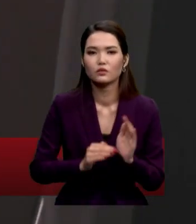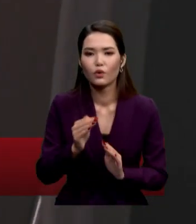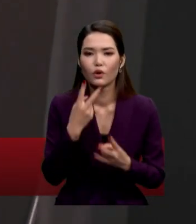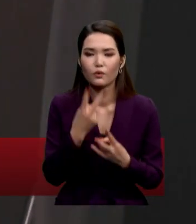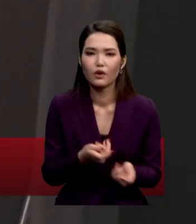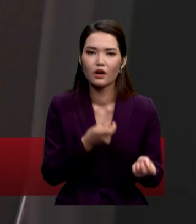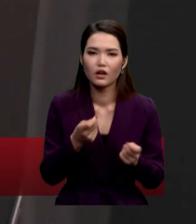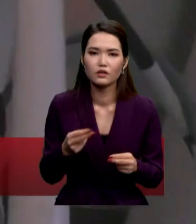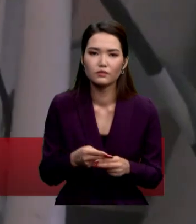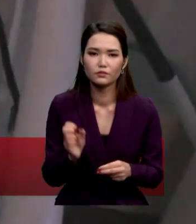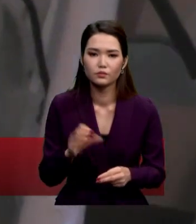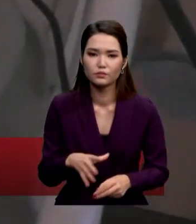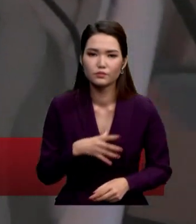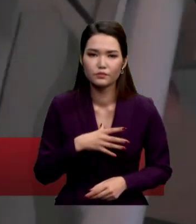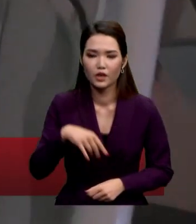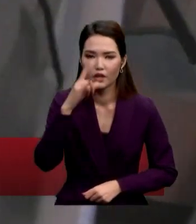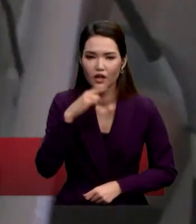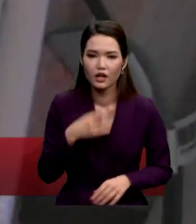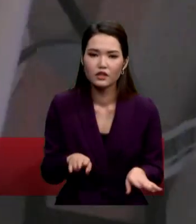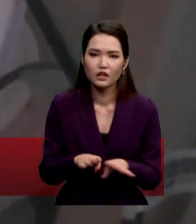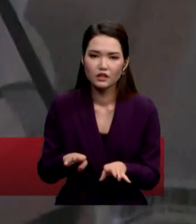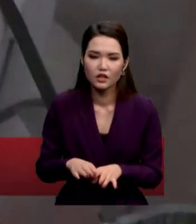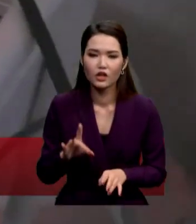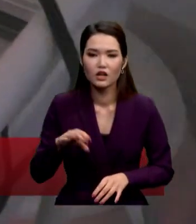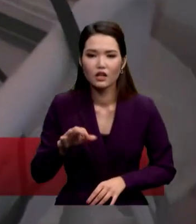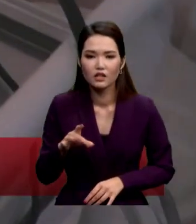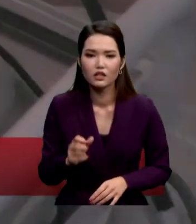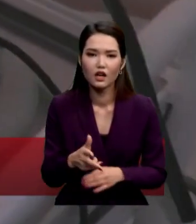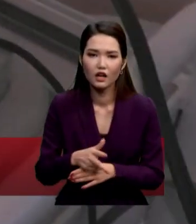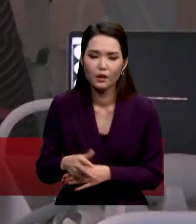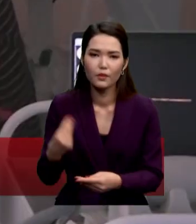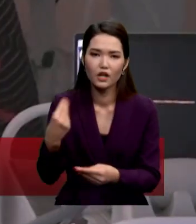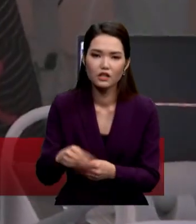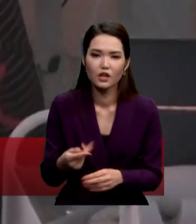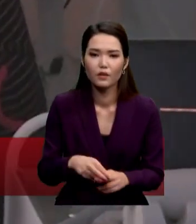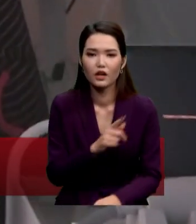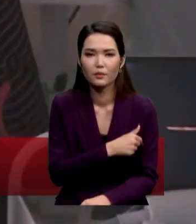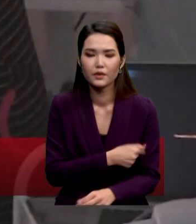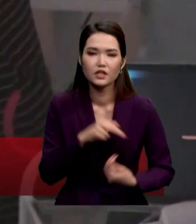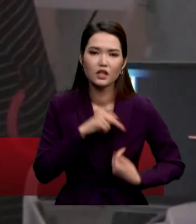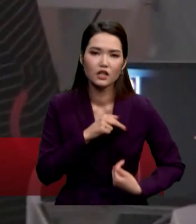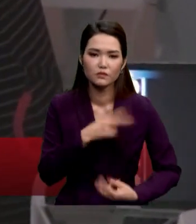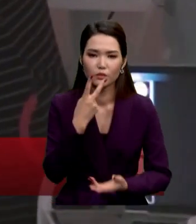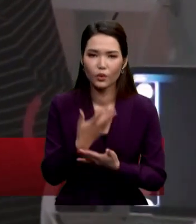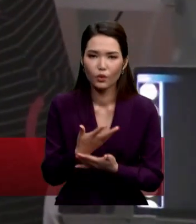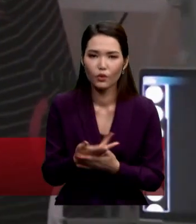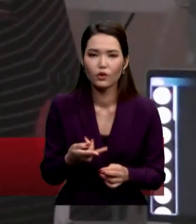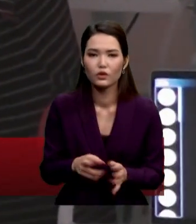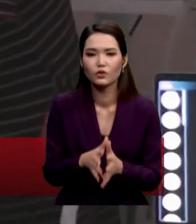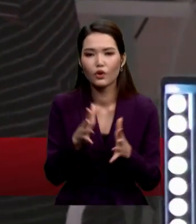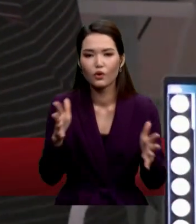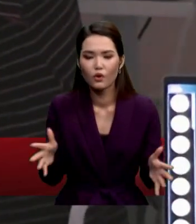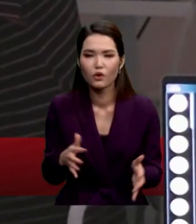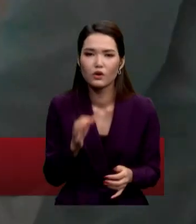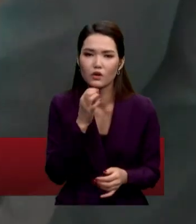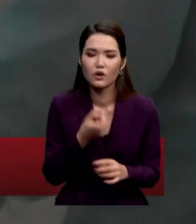жоғалуына әкеп соғуы мүмкін. Қазақстан үшін мұндай ретиналды камераларды сатып алу медициналық қызмет көрсету тұрғысынан үлкен серпіліс